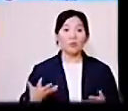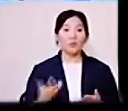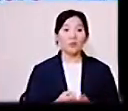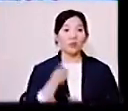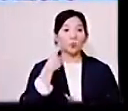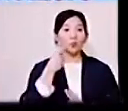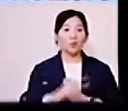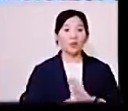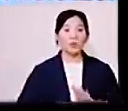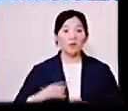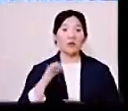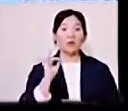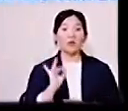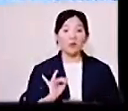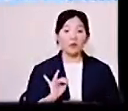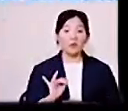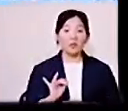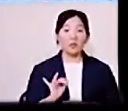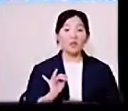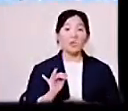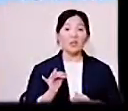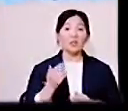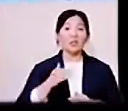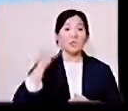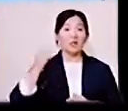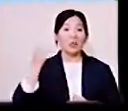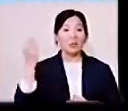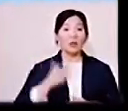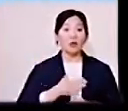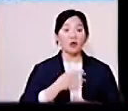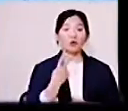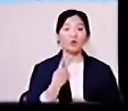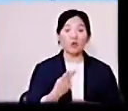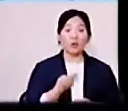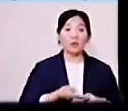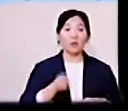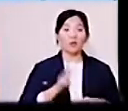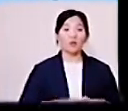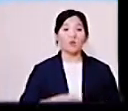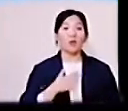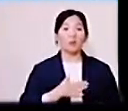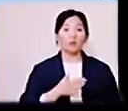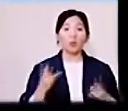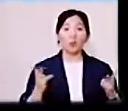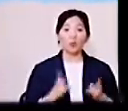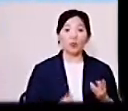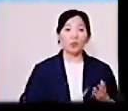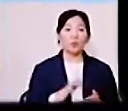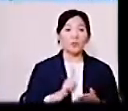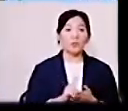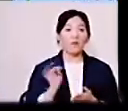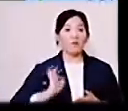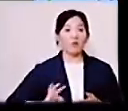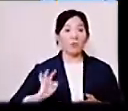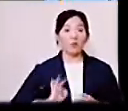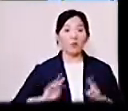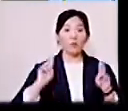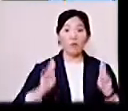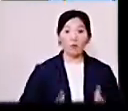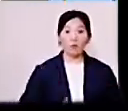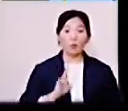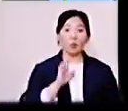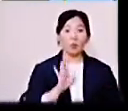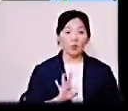узнав «и», то есть степень нашей двойки. Для этого нам нужно обязательно воспользоваться формулой,